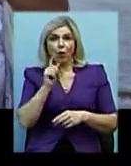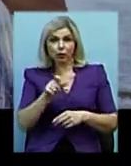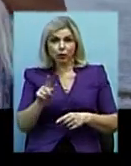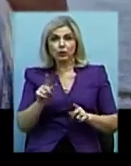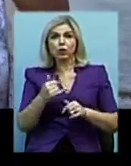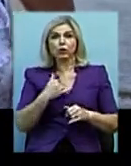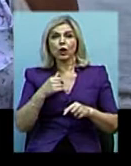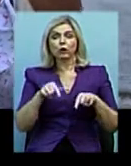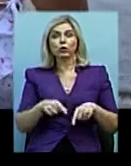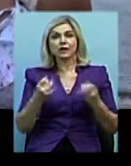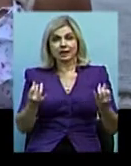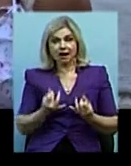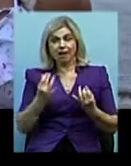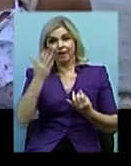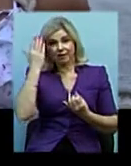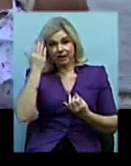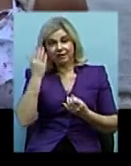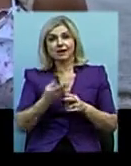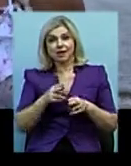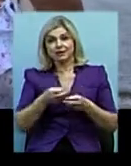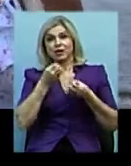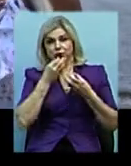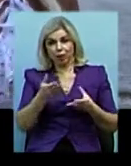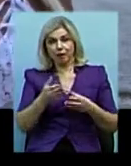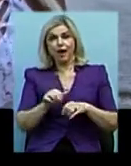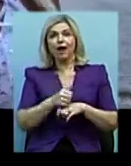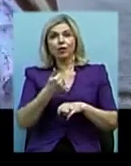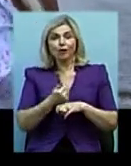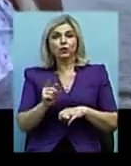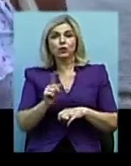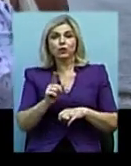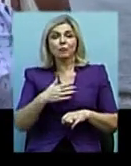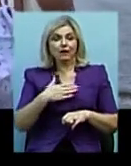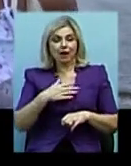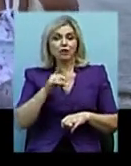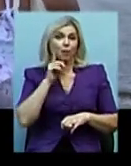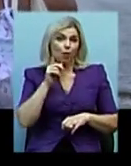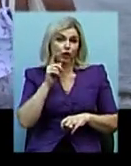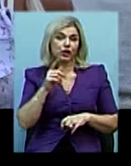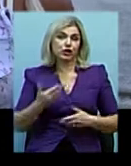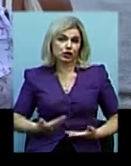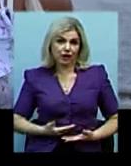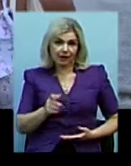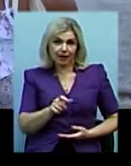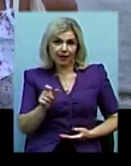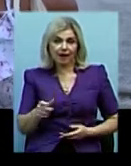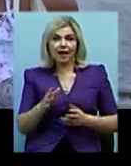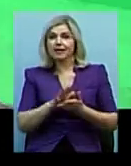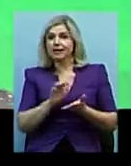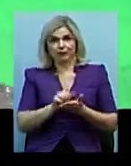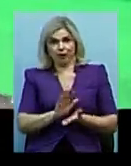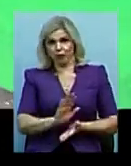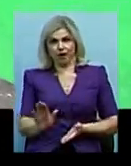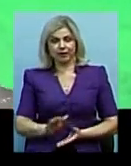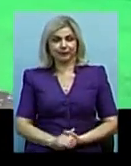цікаво і весело, все добре, будь-які локації. Головне, щоб наші молоді жителі це не зруйнували. Синок,